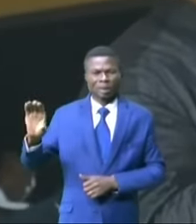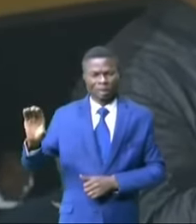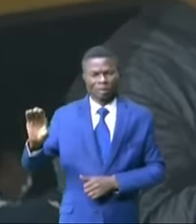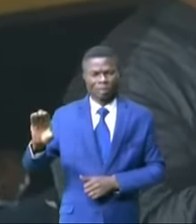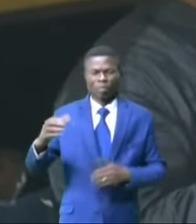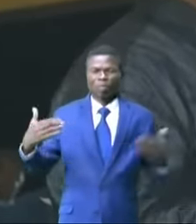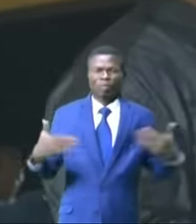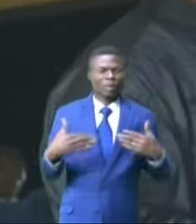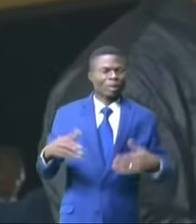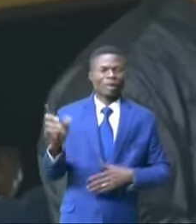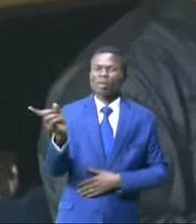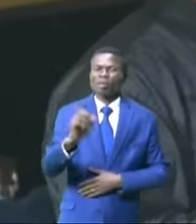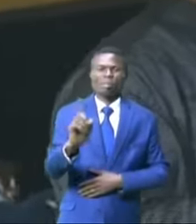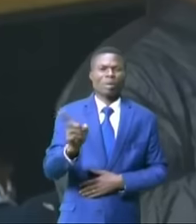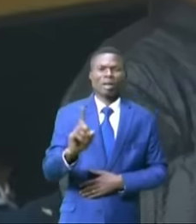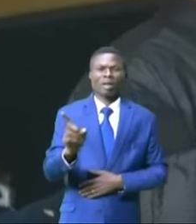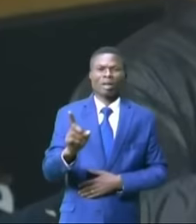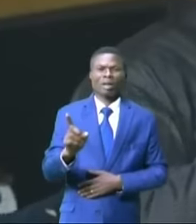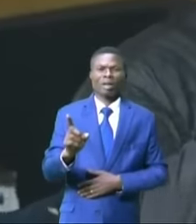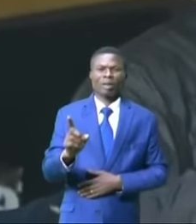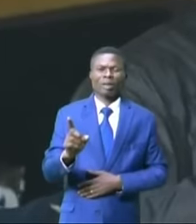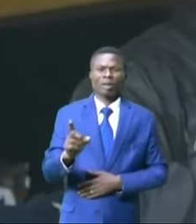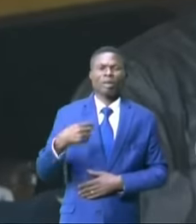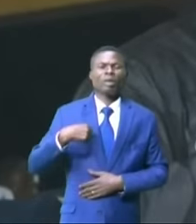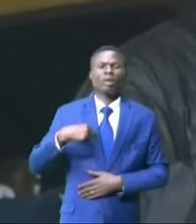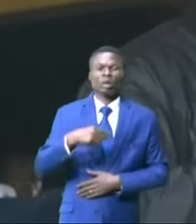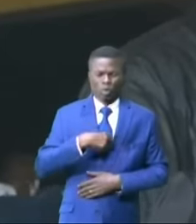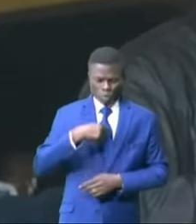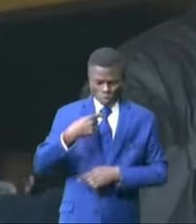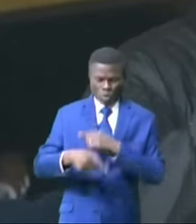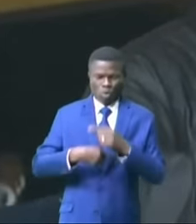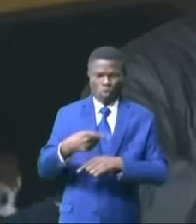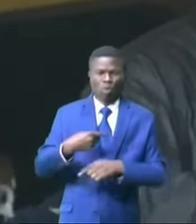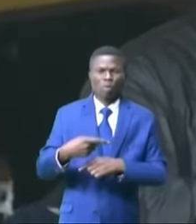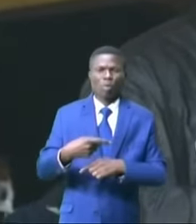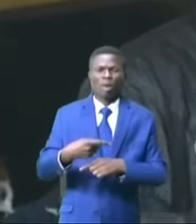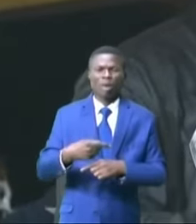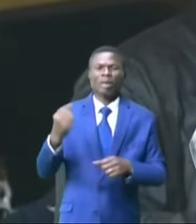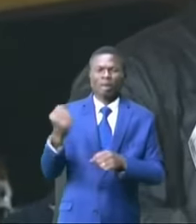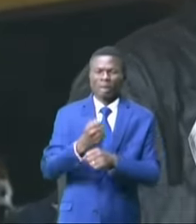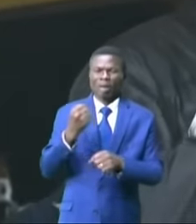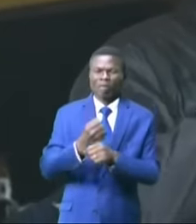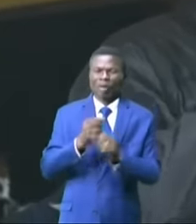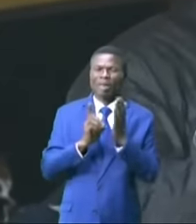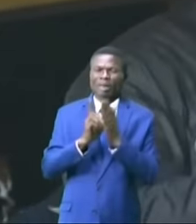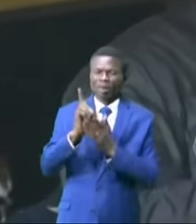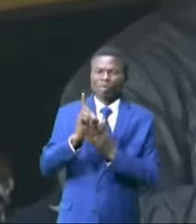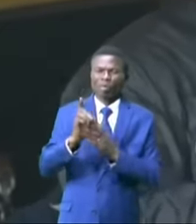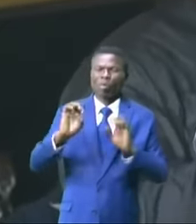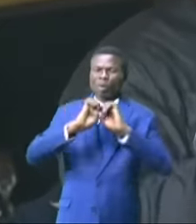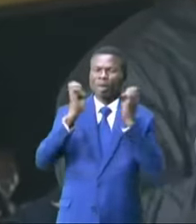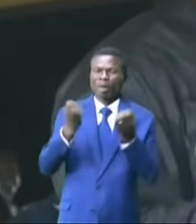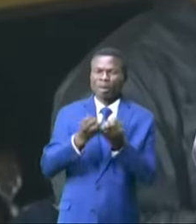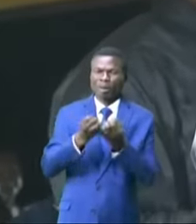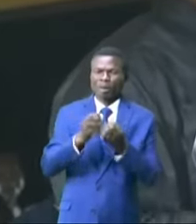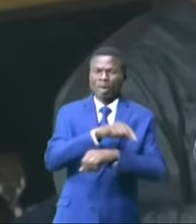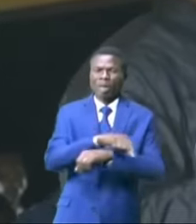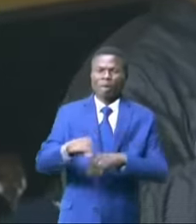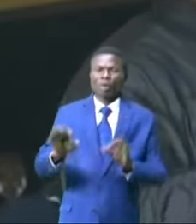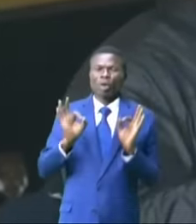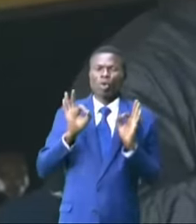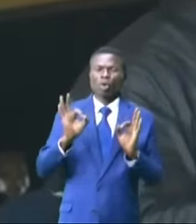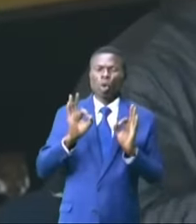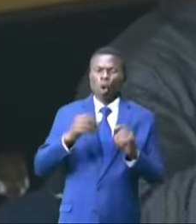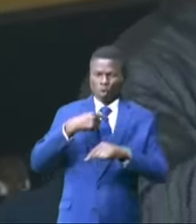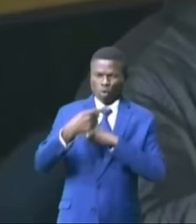Bobanga et lokomokote. Tosi to bandi ko développer SNCC. Direction Yasika et